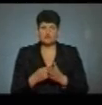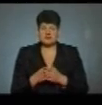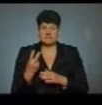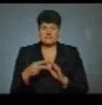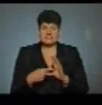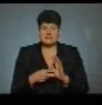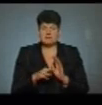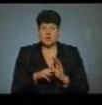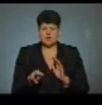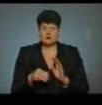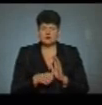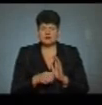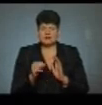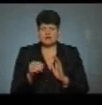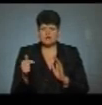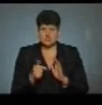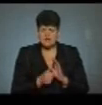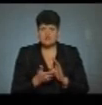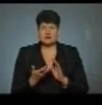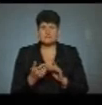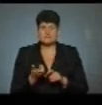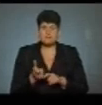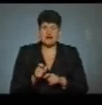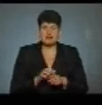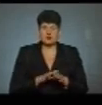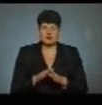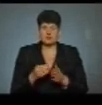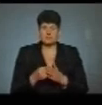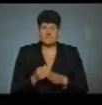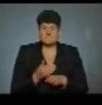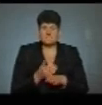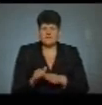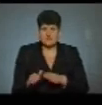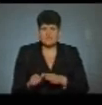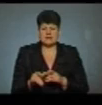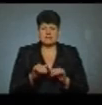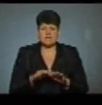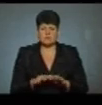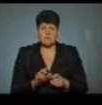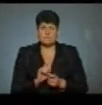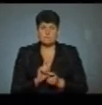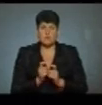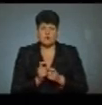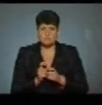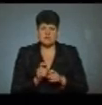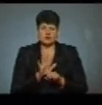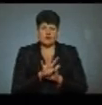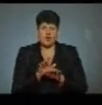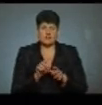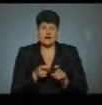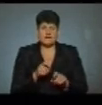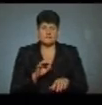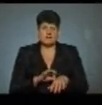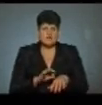мільйонів 700 тисяч гривень з фонду перевиконання бюджету області за минулий рік вони виділили на засоби боротьби з коронавірусом. Про це розповів директор